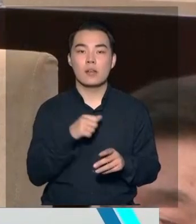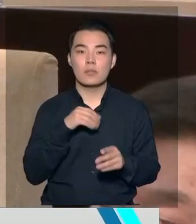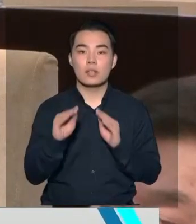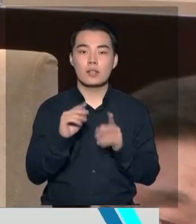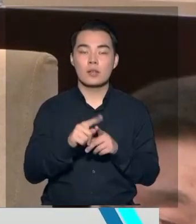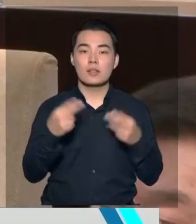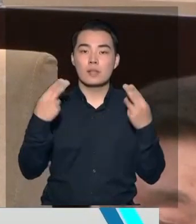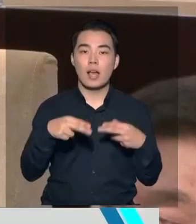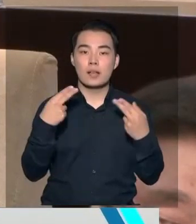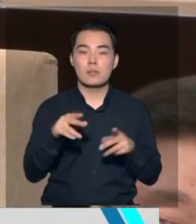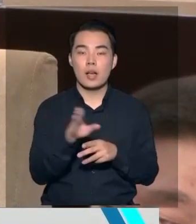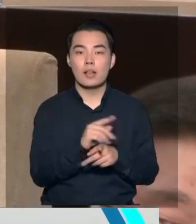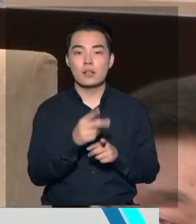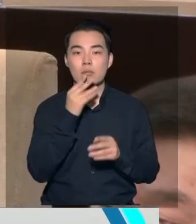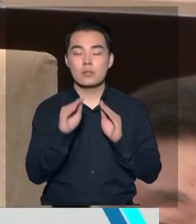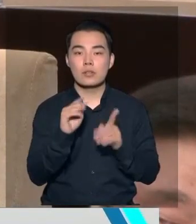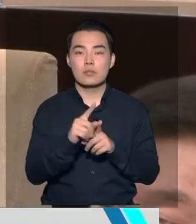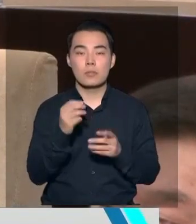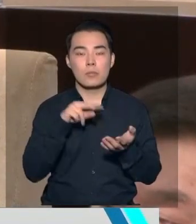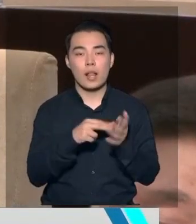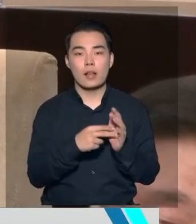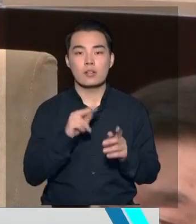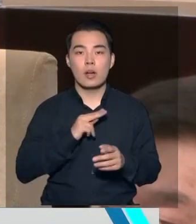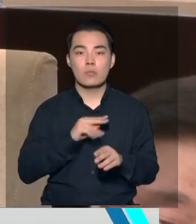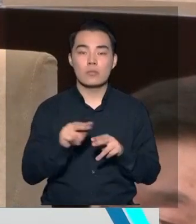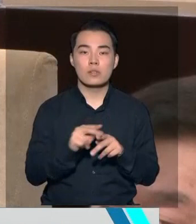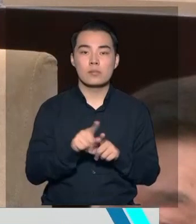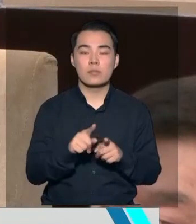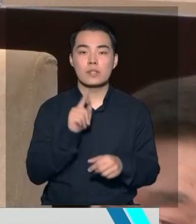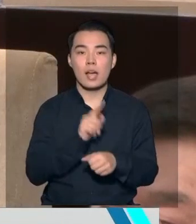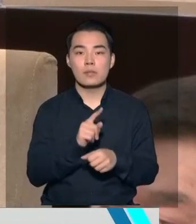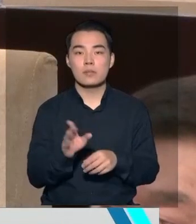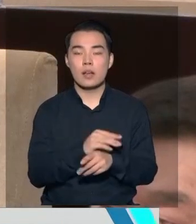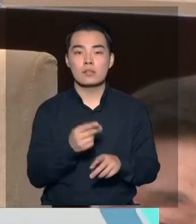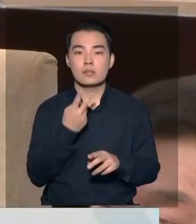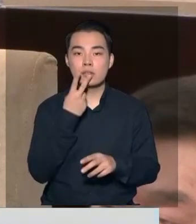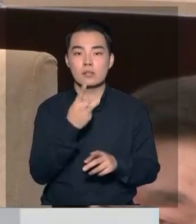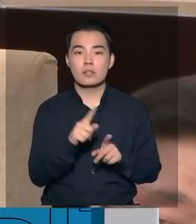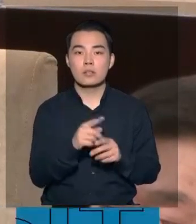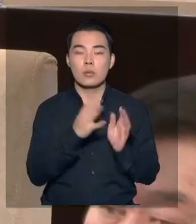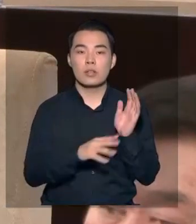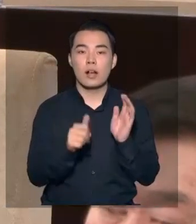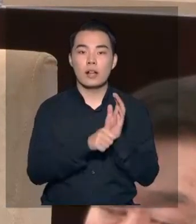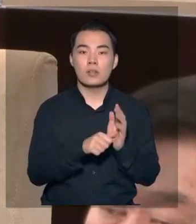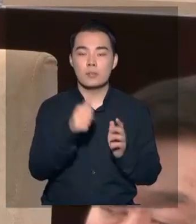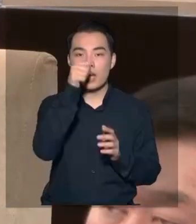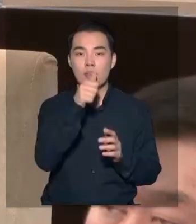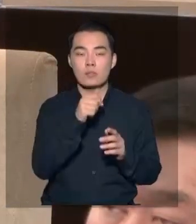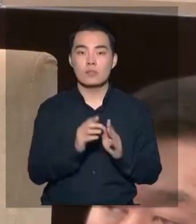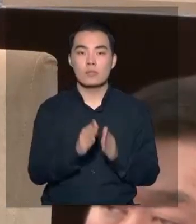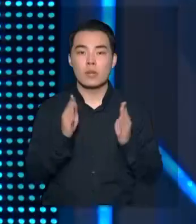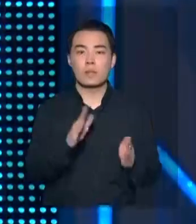кедендік шекарасында өткізу пункттерін жайластыруды қамтамасыз ету жөніндегі міндеттемелерін орындау мерзімі 96 айға ұзартылды.